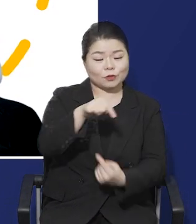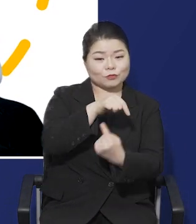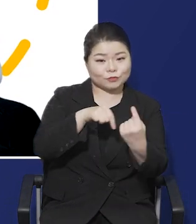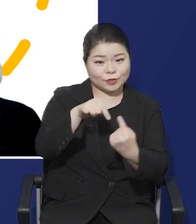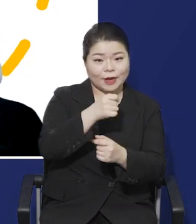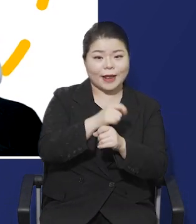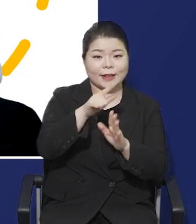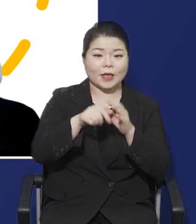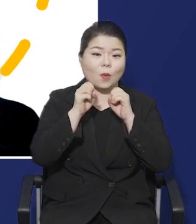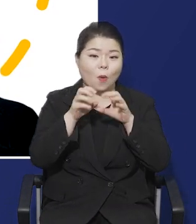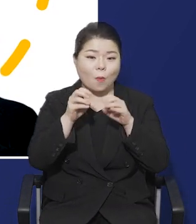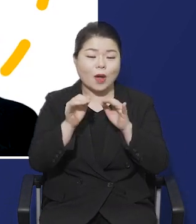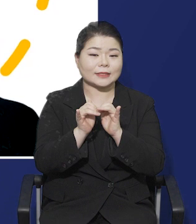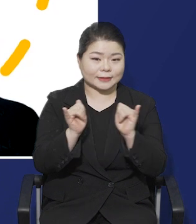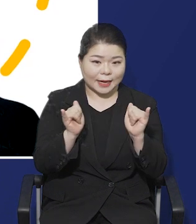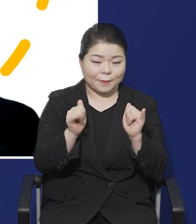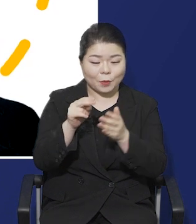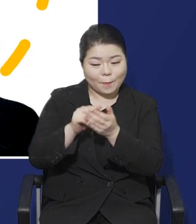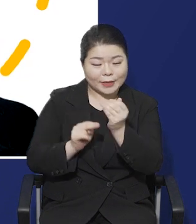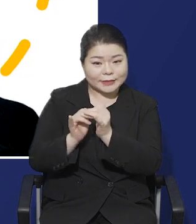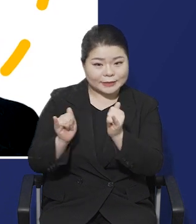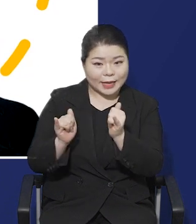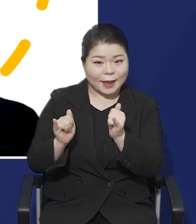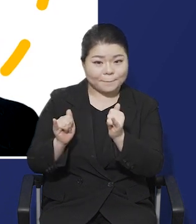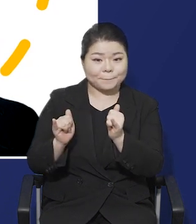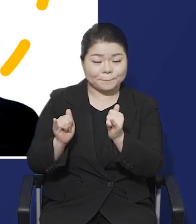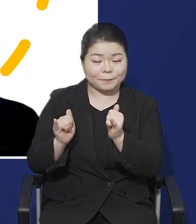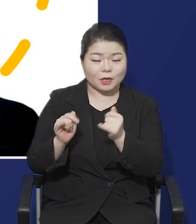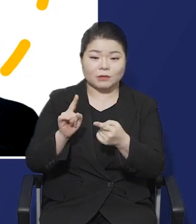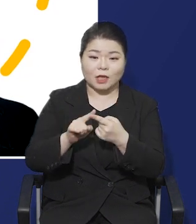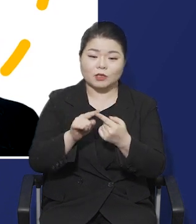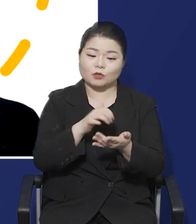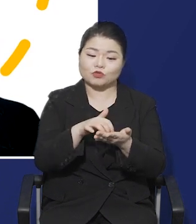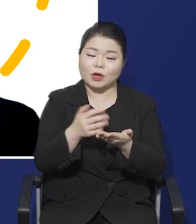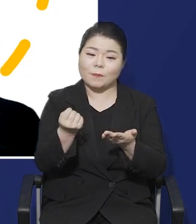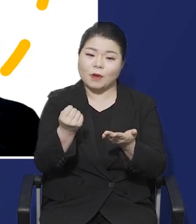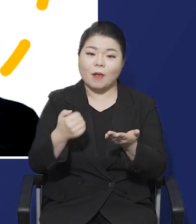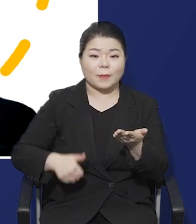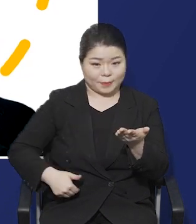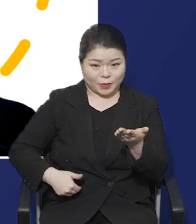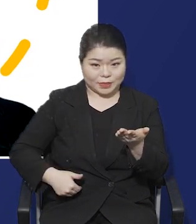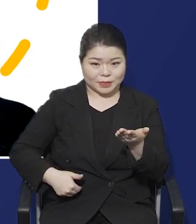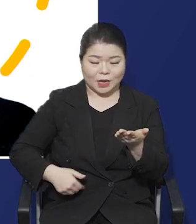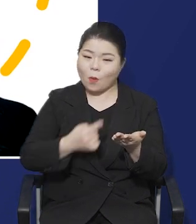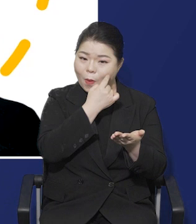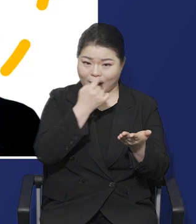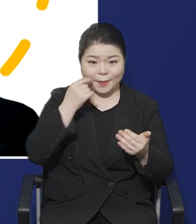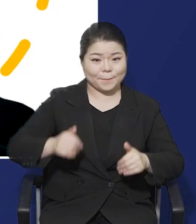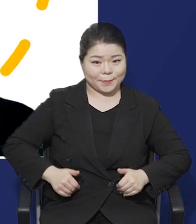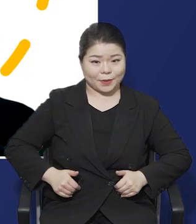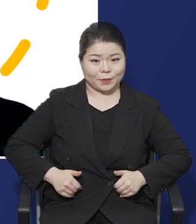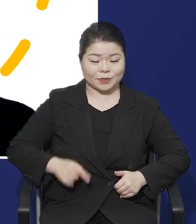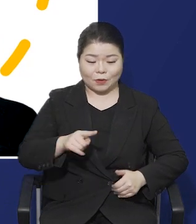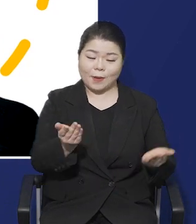운영될 마케팅 인력, 아니면 세일즈 인력, 이러한 운영 인력들이 몇 명이 소요되는지도 체크를 해야 됩니다.